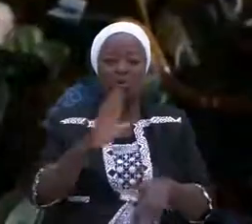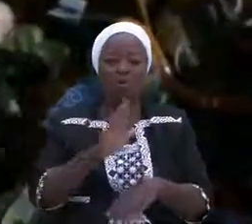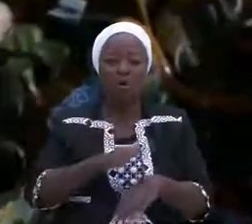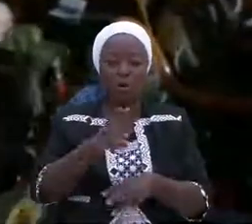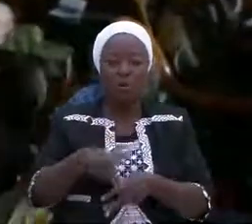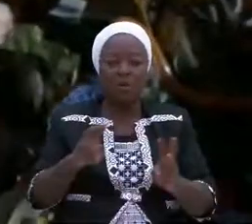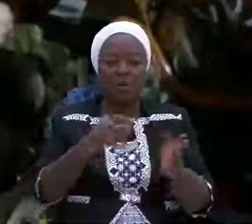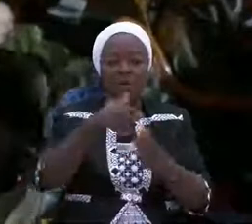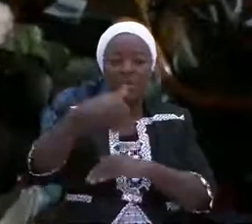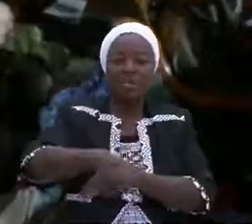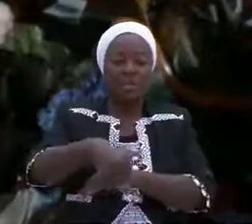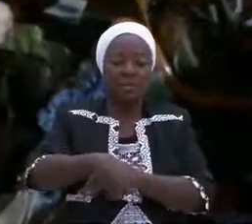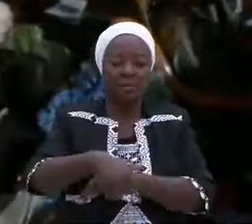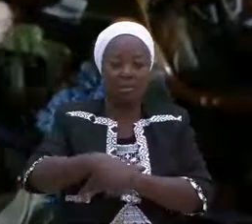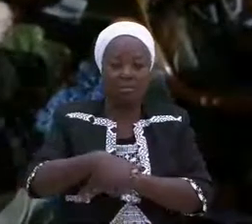vous là-bas ce soir.